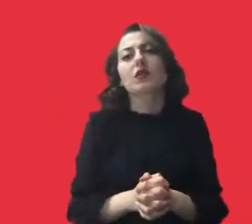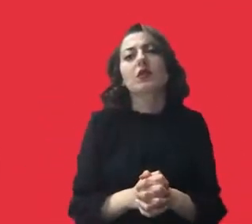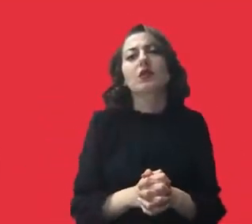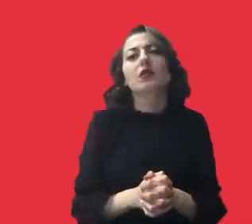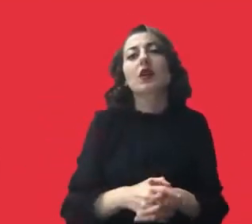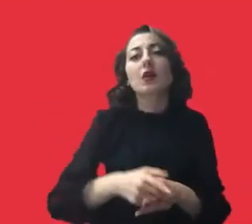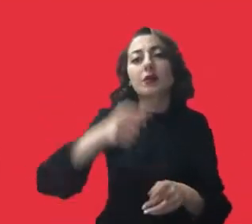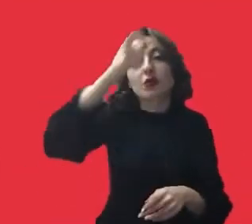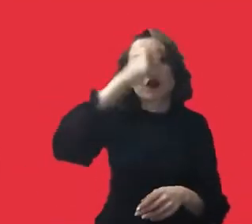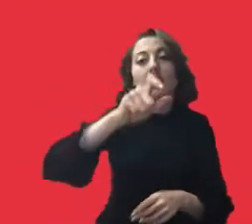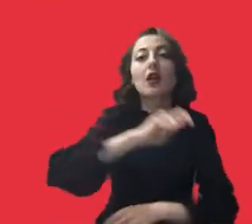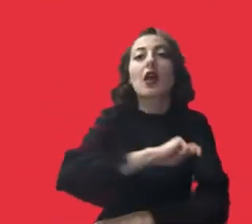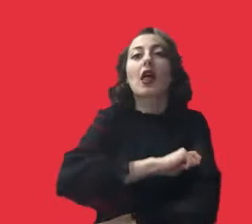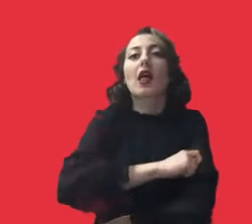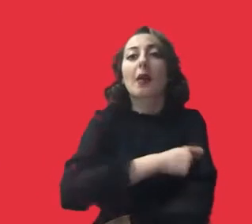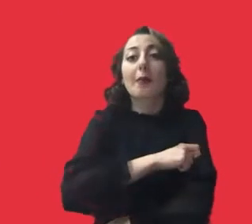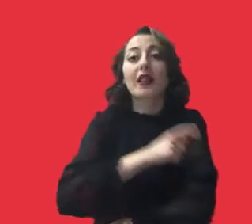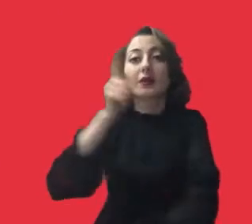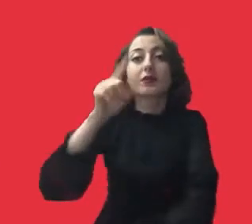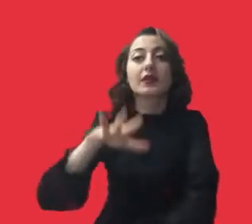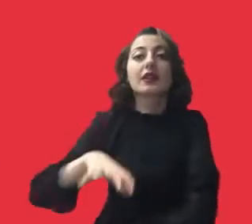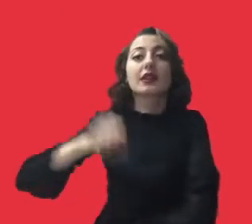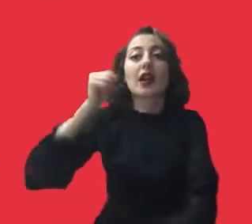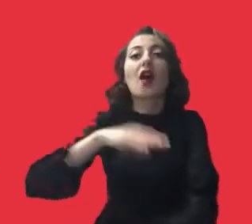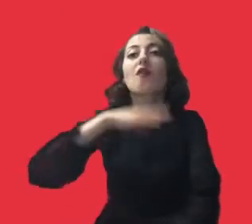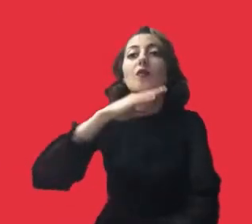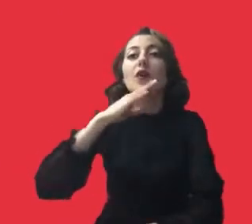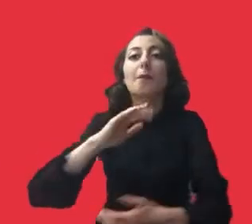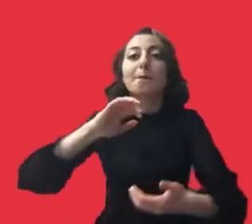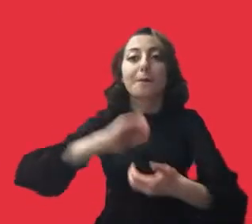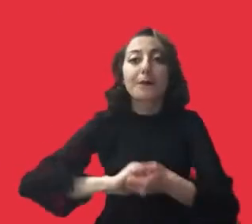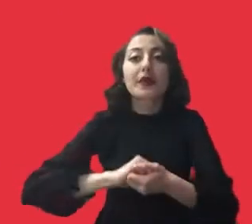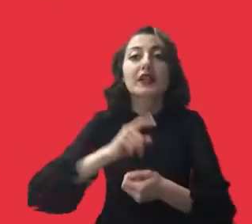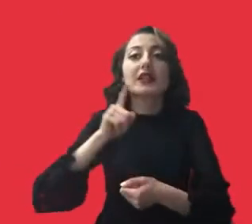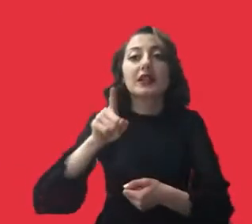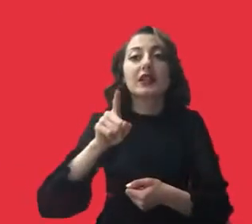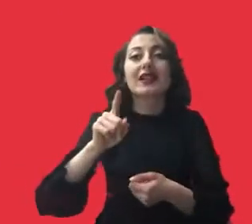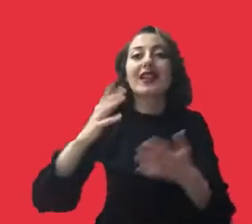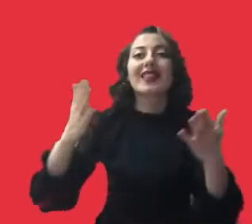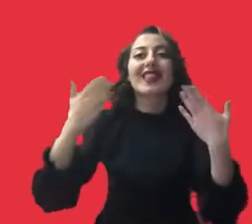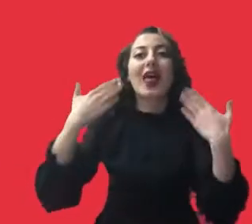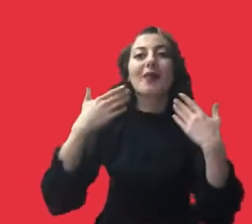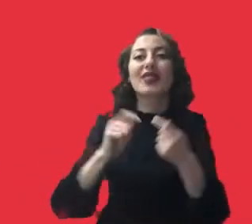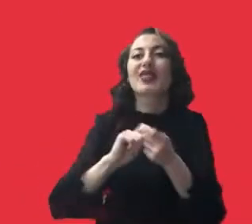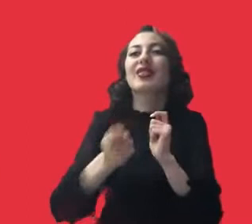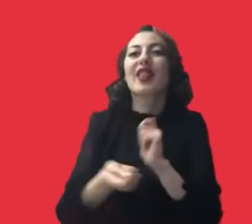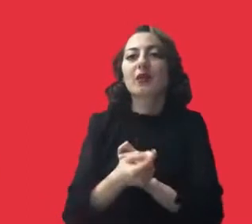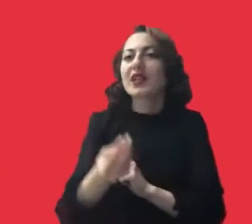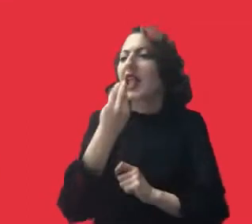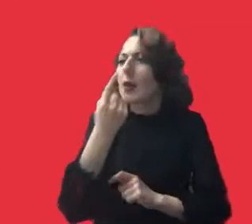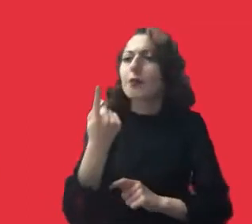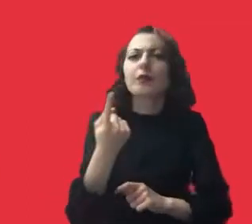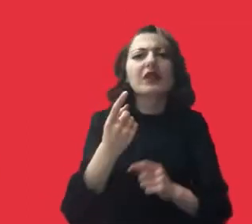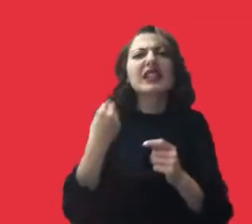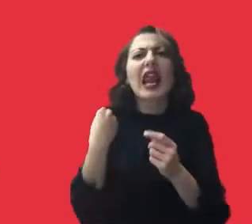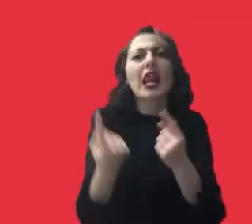movements. For that şubesi reason, GIZ ve Avrupa is a Birliği cooperation between adına Turkey, German government, iklim and değişikliği ve the European yenilenebilir Union. enerji, GIZ is concentrating on